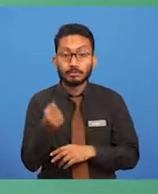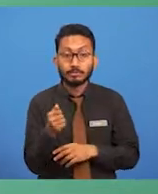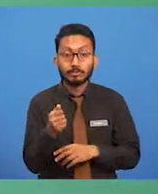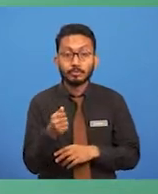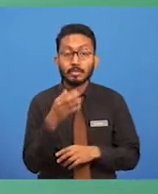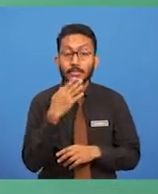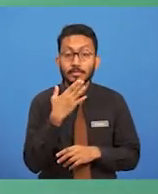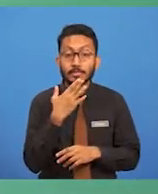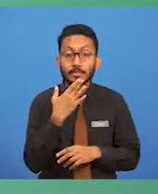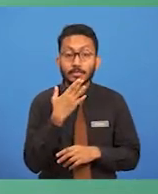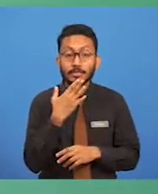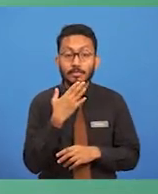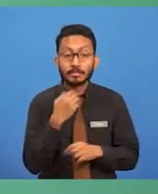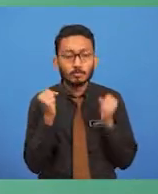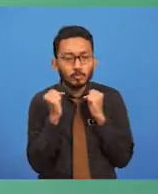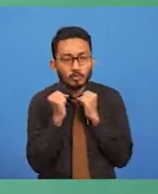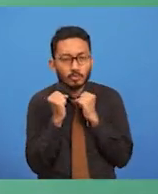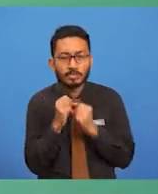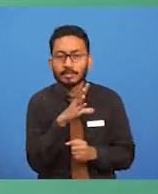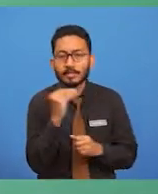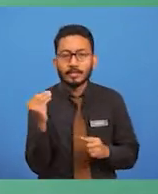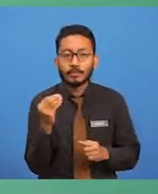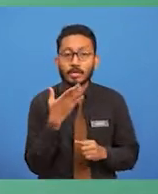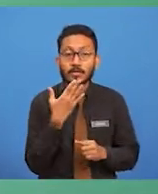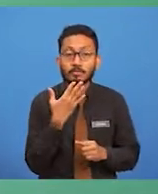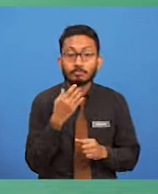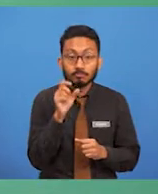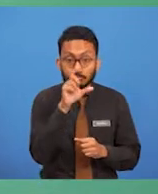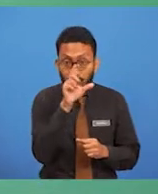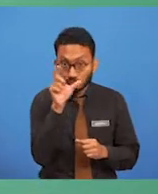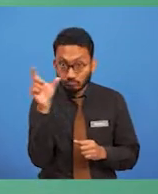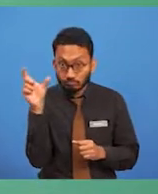iaitu warna sejuk dan warna.